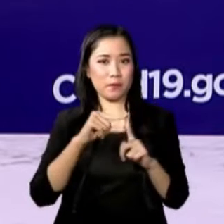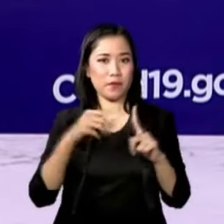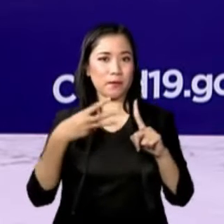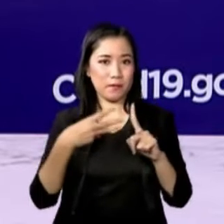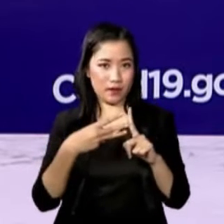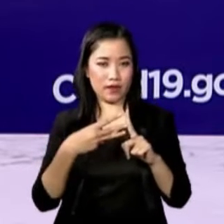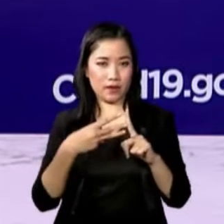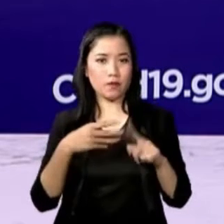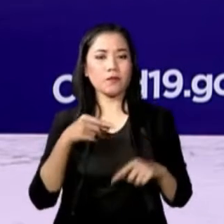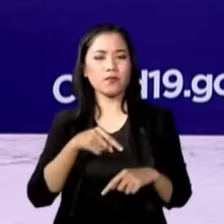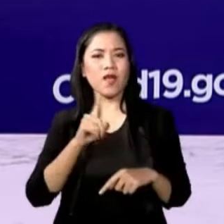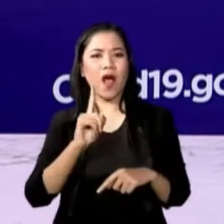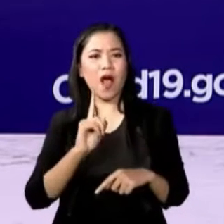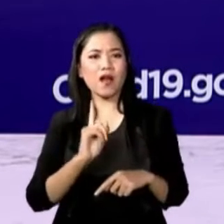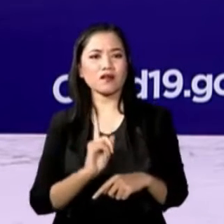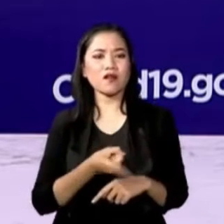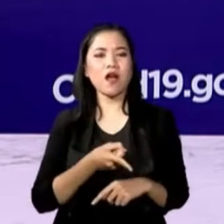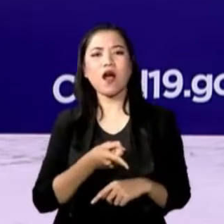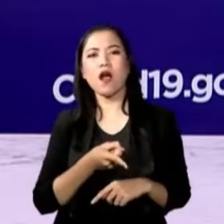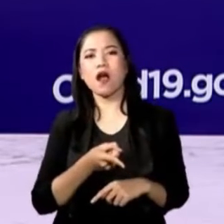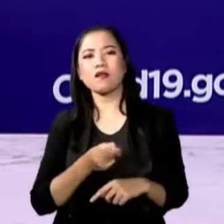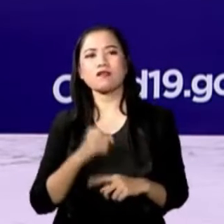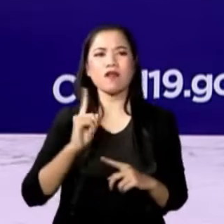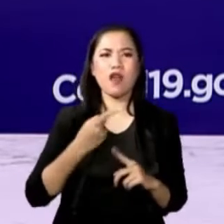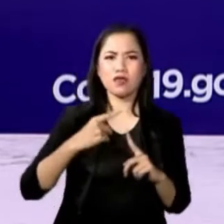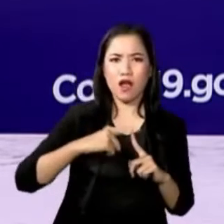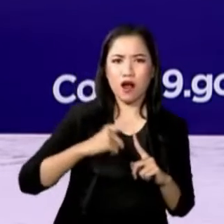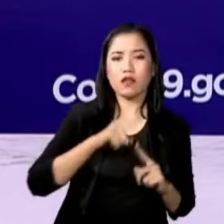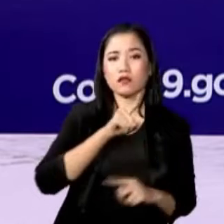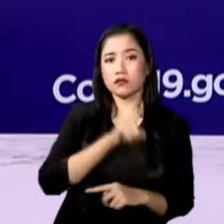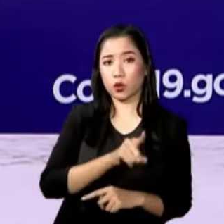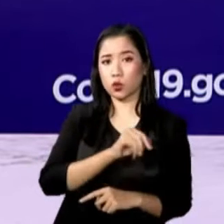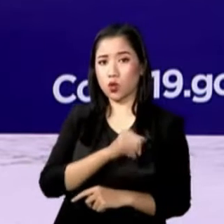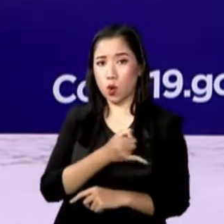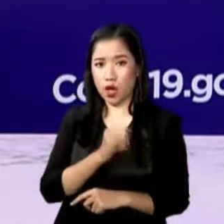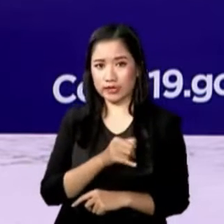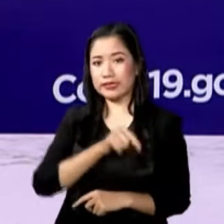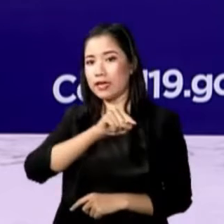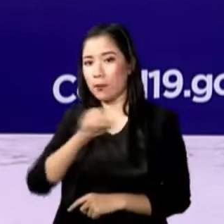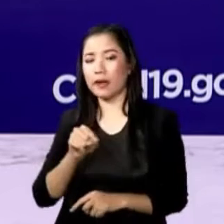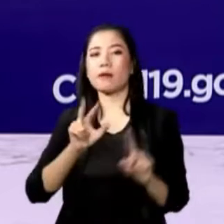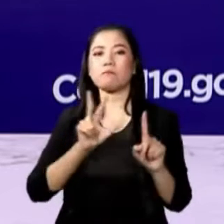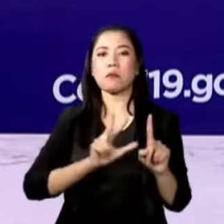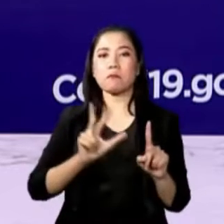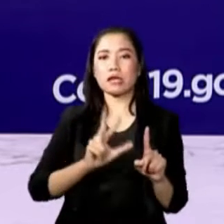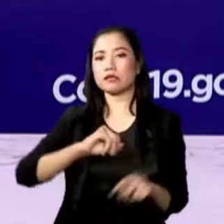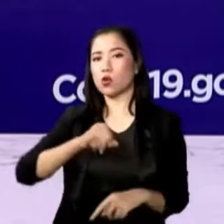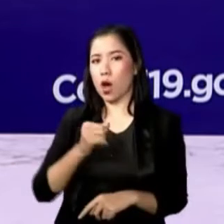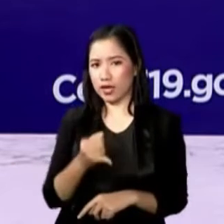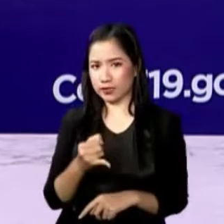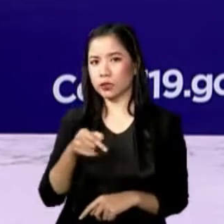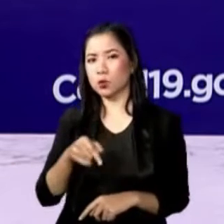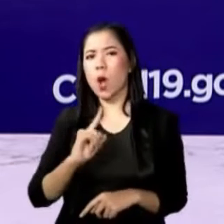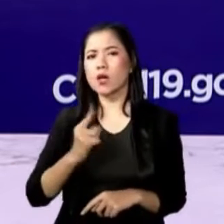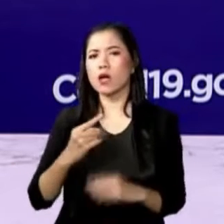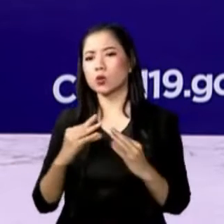BNPB mencatat dalam rentang dari tanggal 1 sampai dengan 18 Januari sebanyak